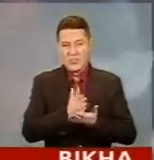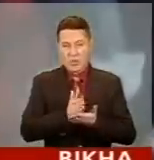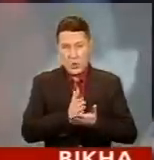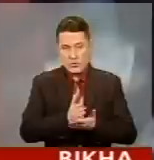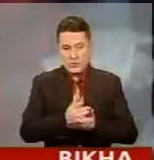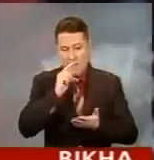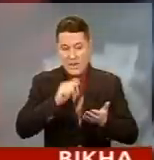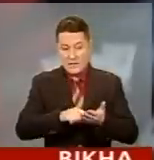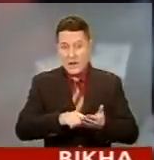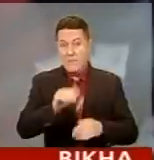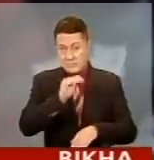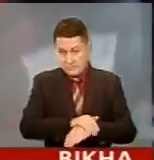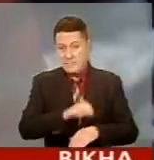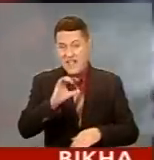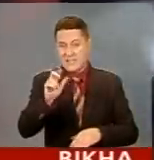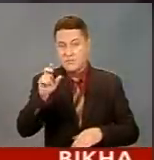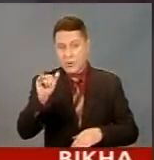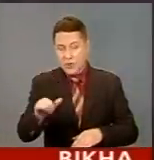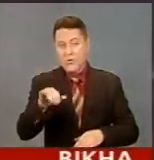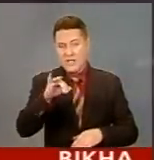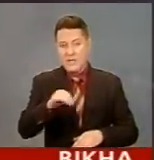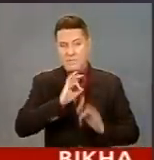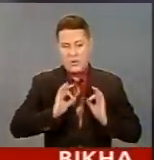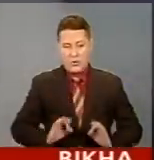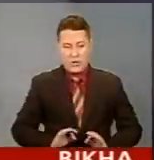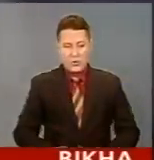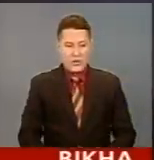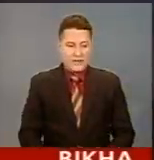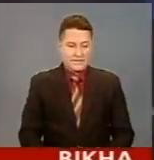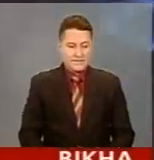потрапив у поле зору СБУ та військової прокуратури.